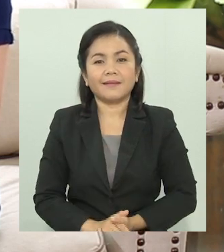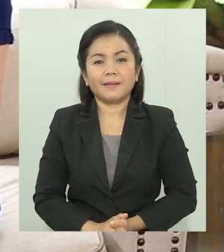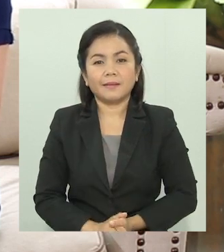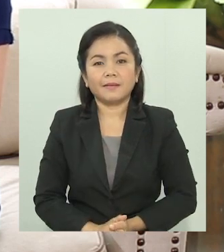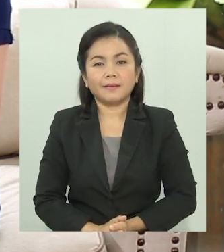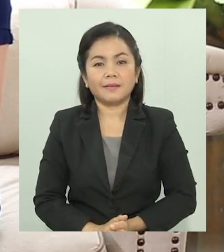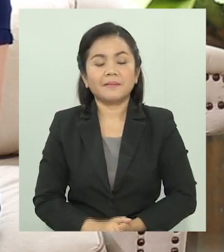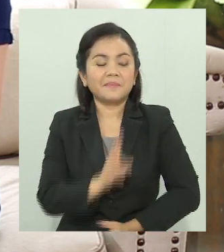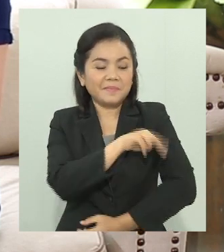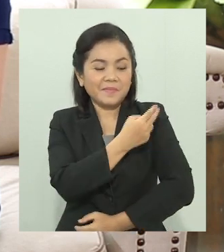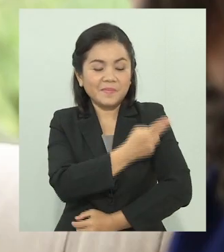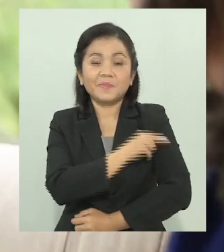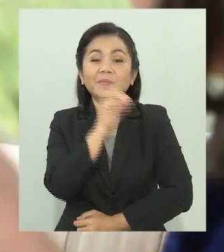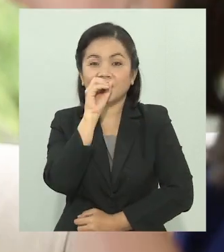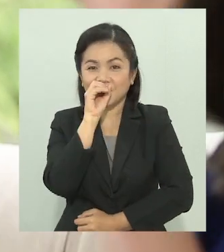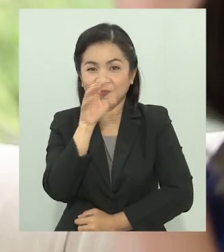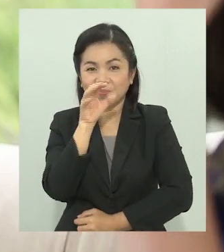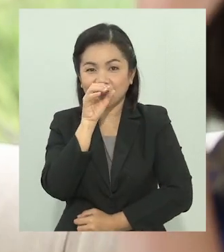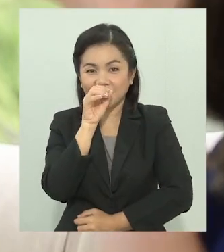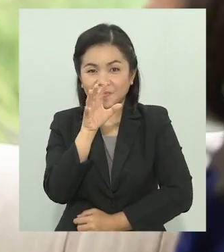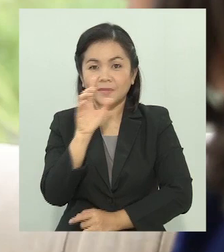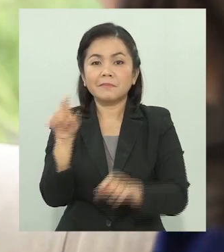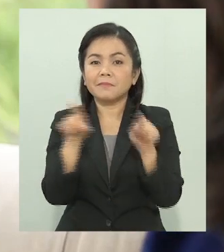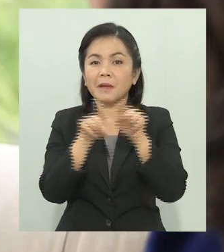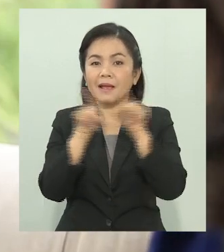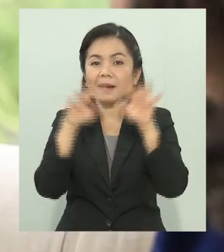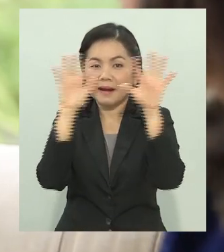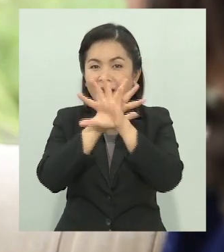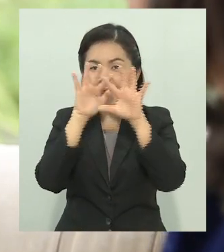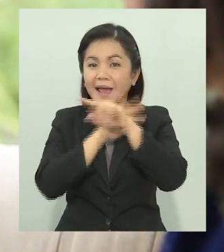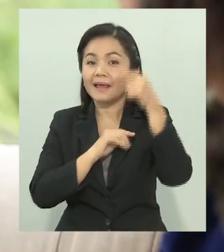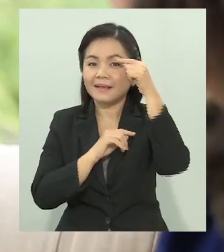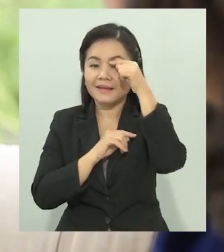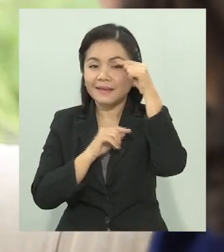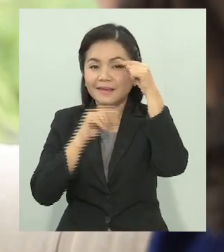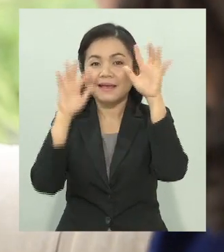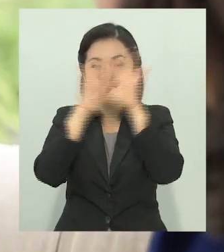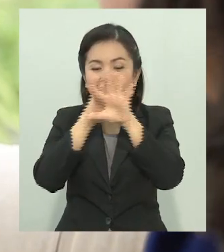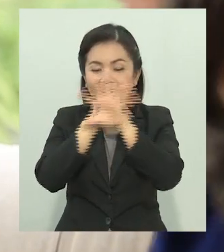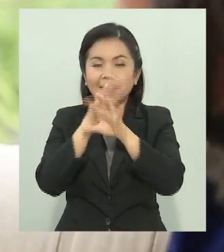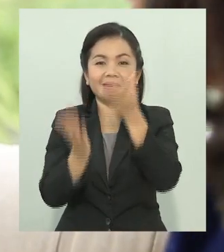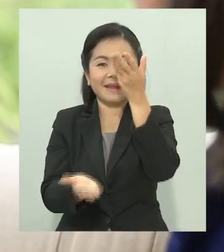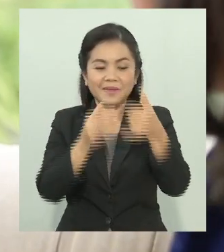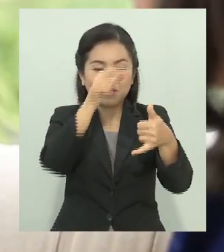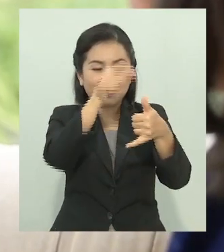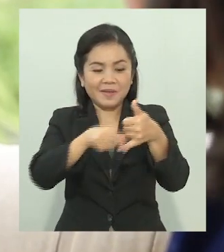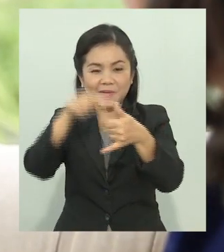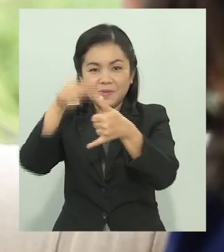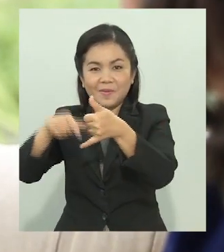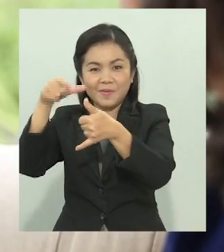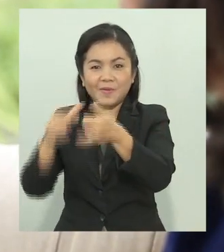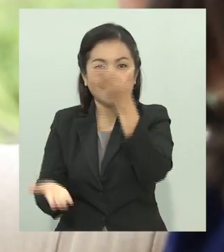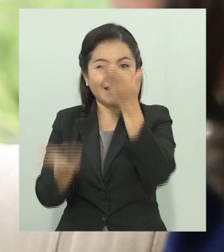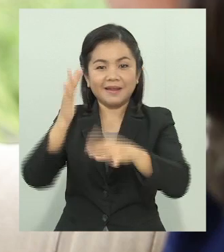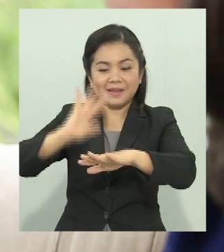ที่บอกตอนที่ทำตาบนนะครับก็ทุกอย่างก็จะมีขึ้นอยู่กับคนไข้แต่ละคนข ึ้ นอยู่กับความผิดปกติของแต่ละค